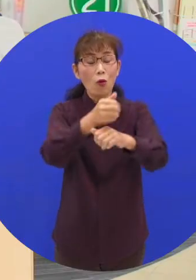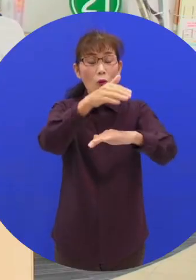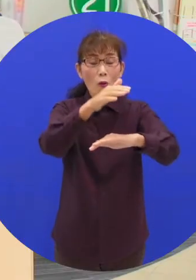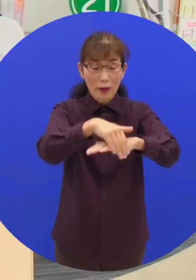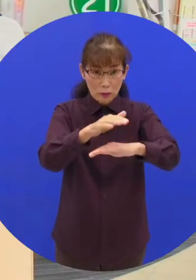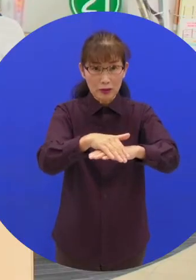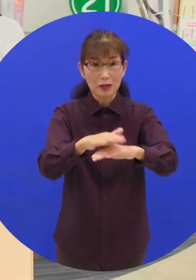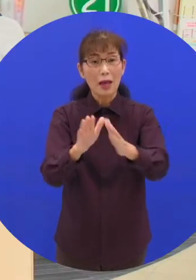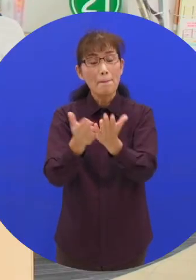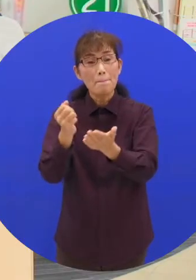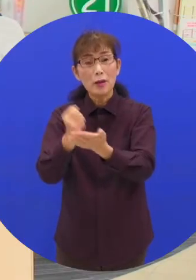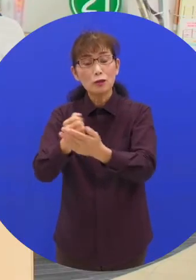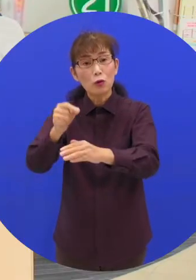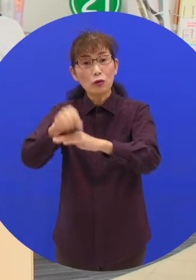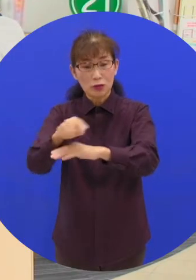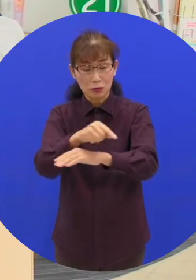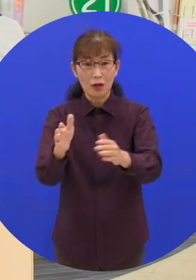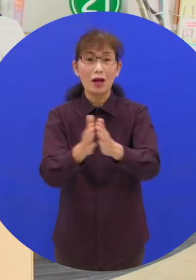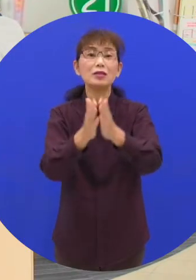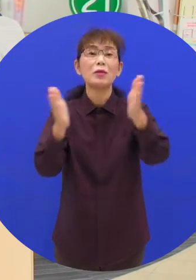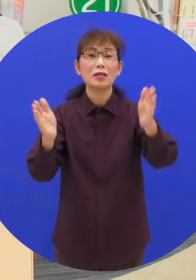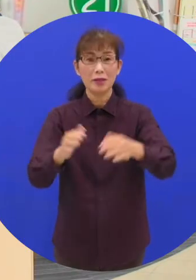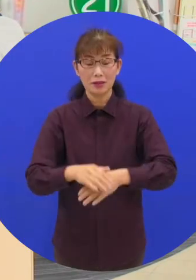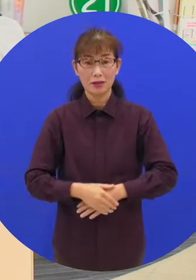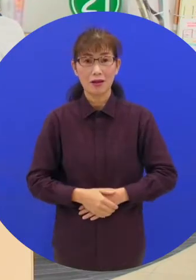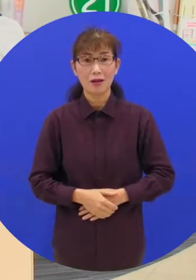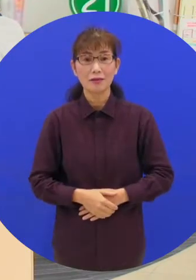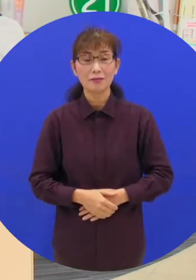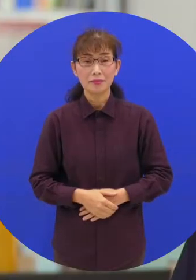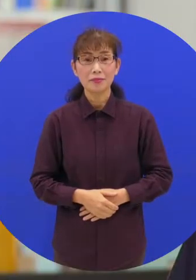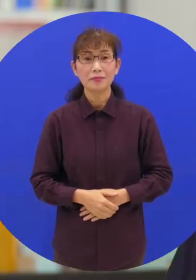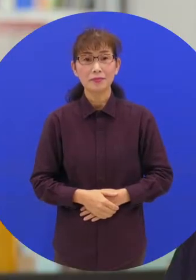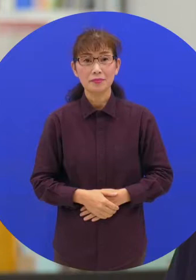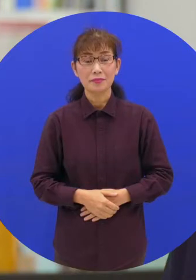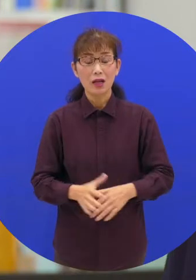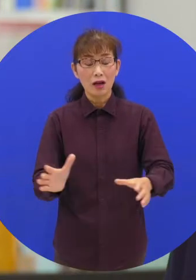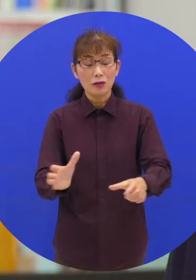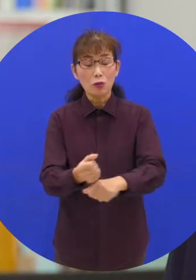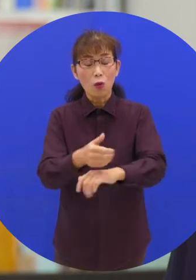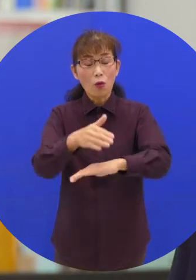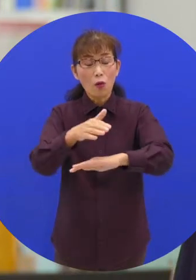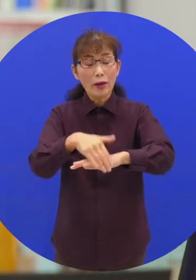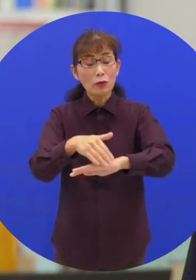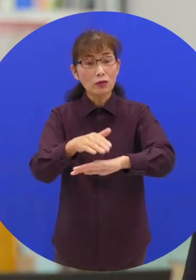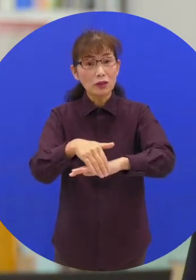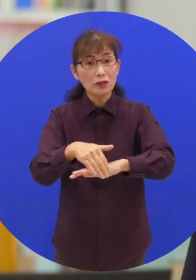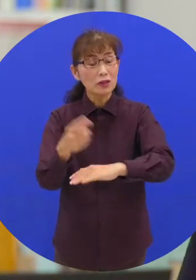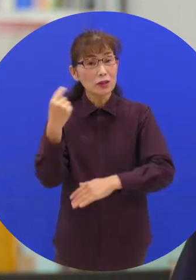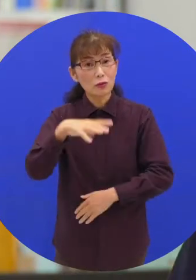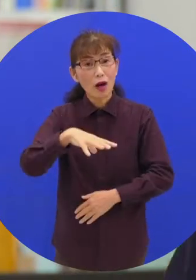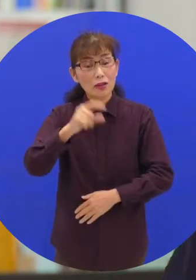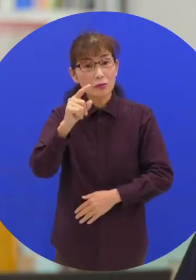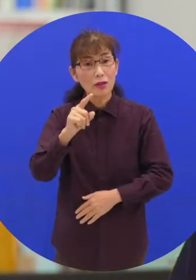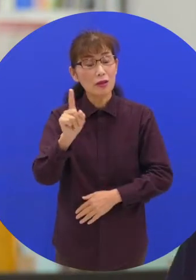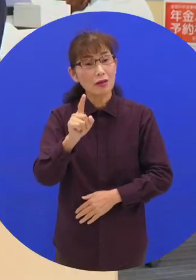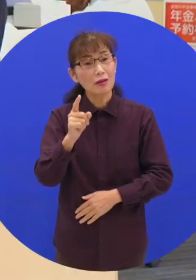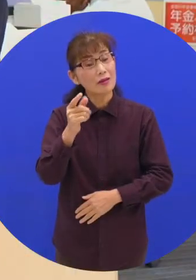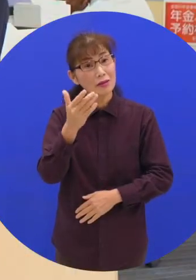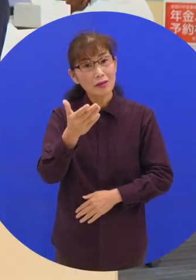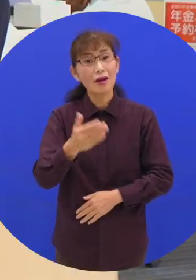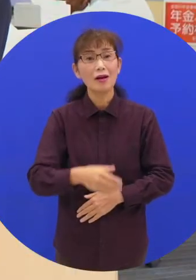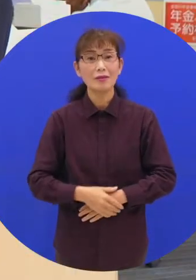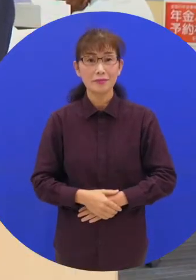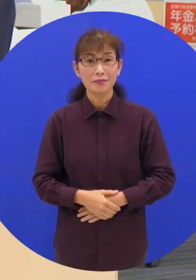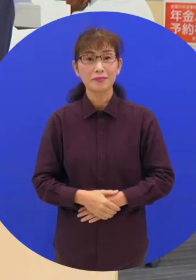総合窓口とパスポート事務のスタートなんです。 総合窓口という名前は初めて聞きますが、